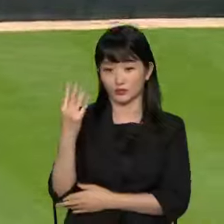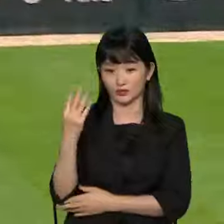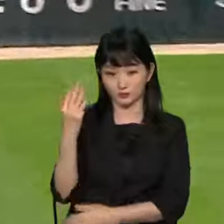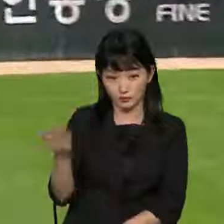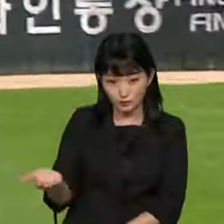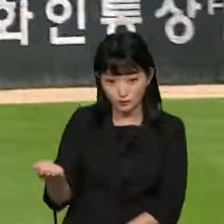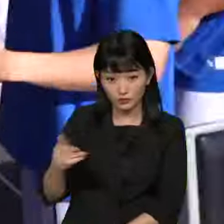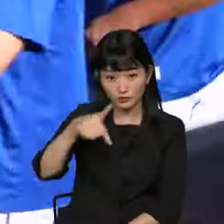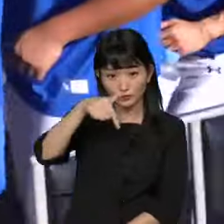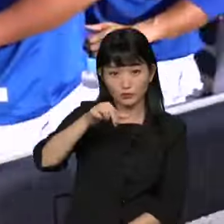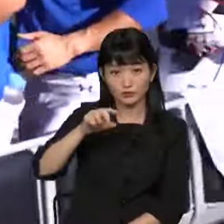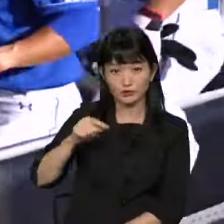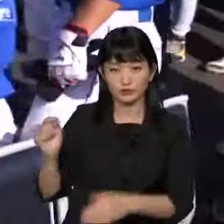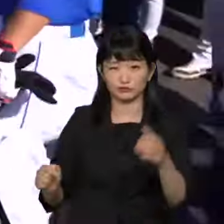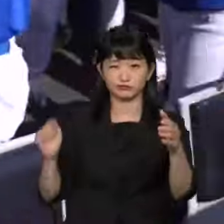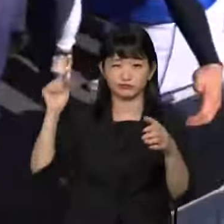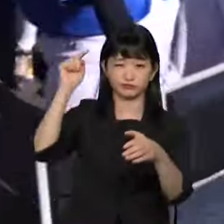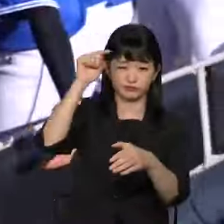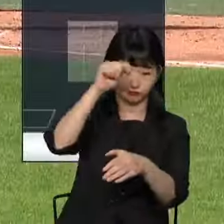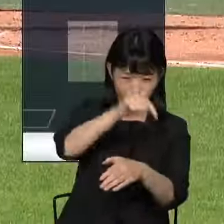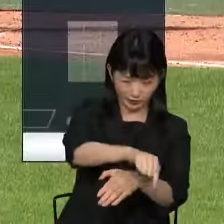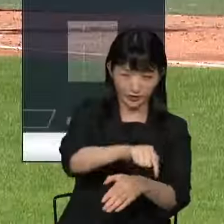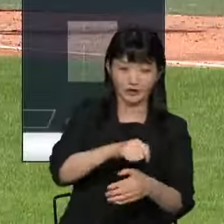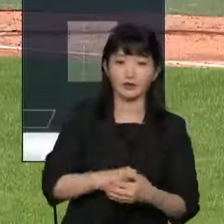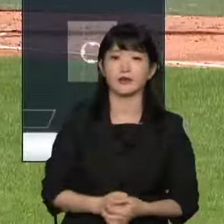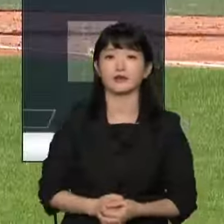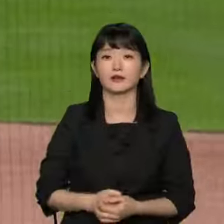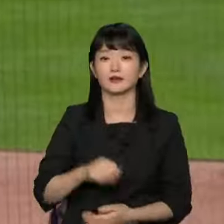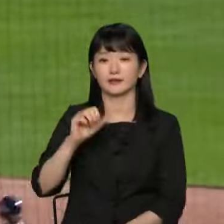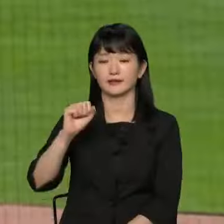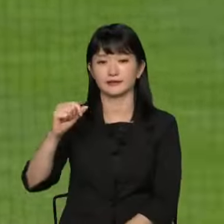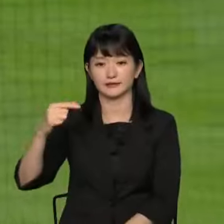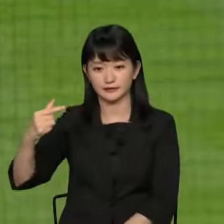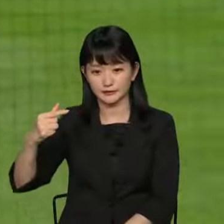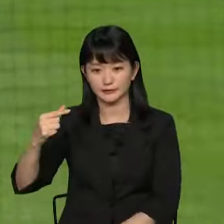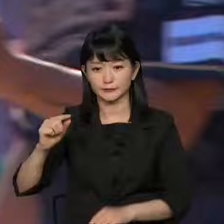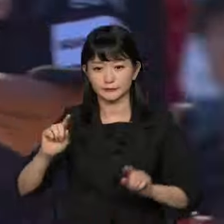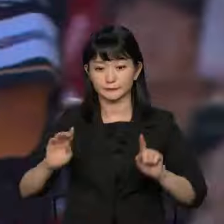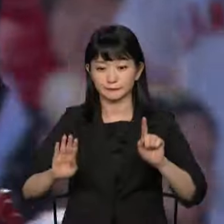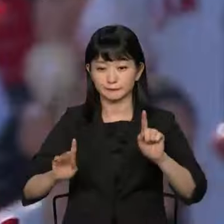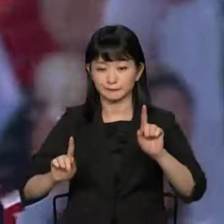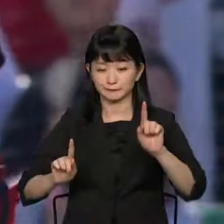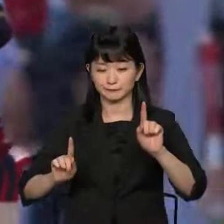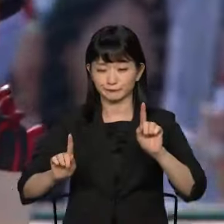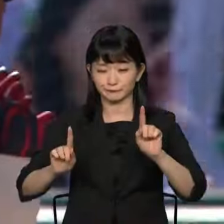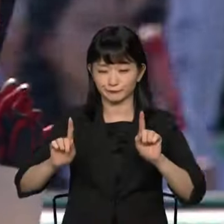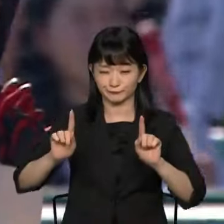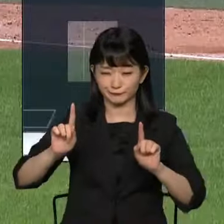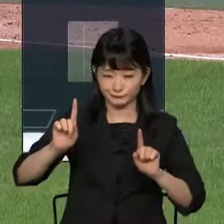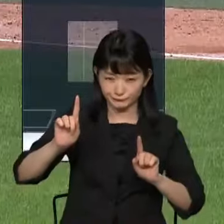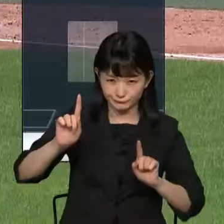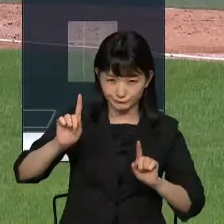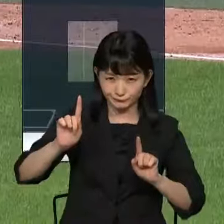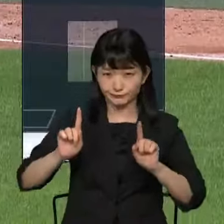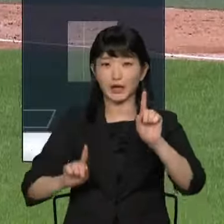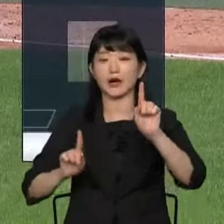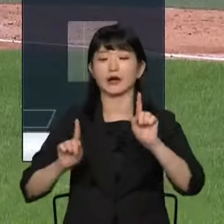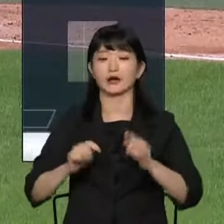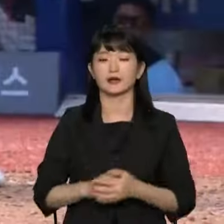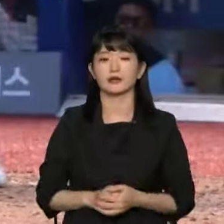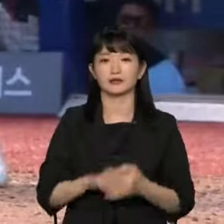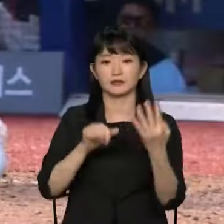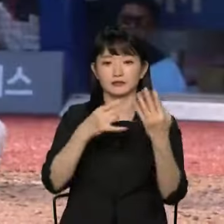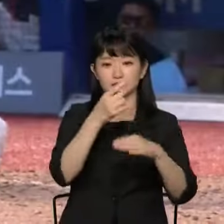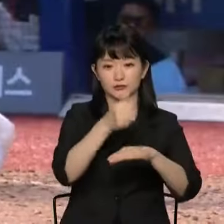구자욱에게 말루포까지 얻어맞았습니다. 그러나 SSG는 야금야금 점수차를 좁혀갔습니다. 4회 말